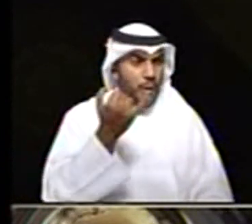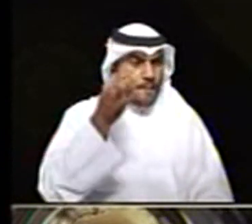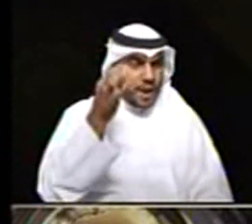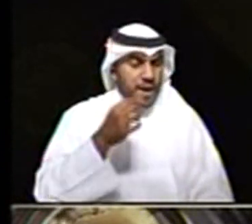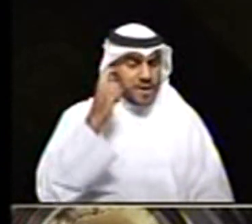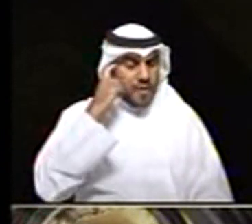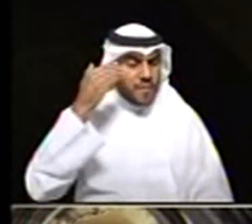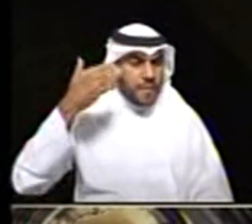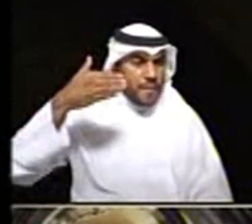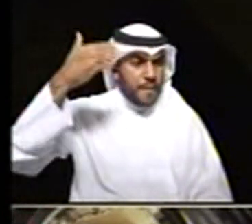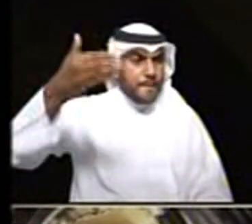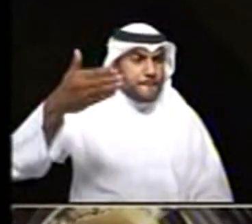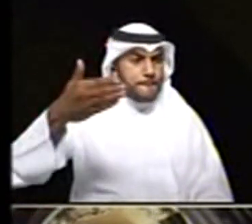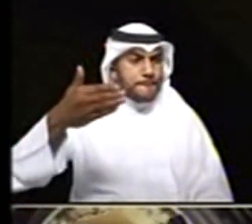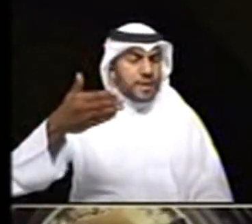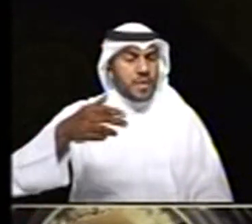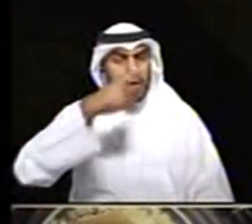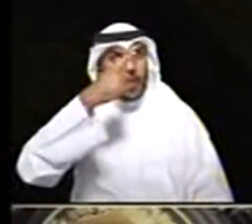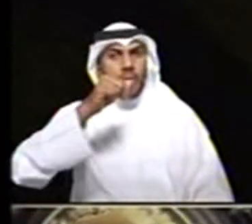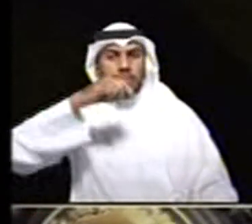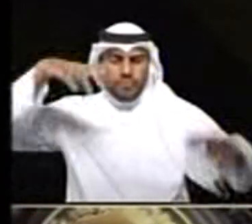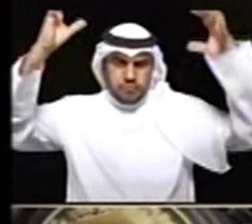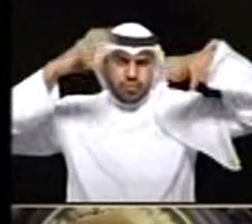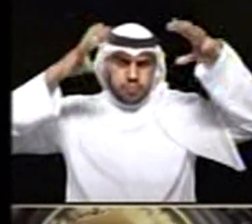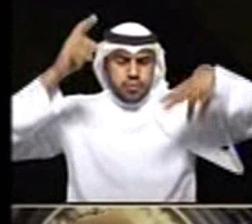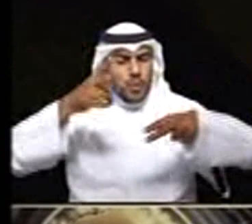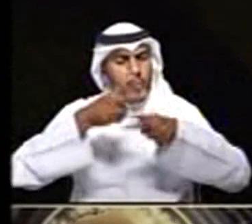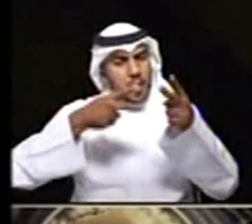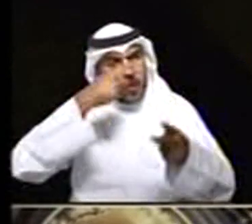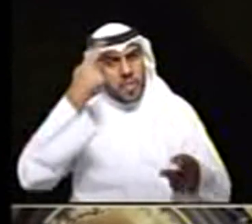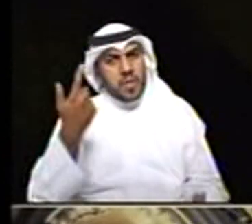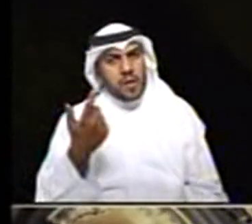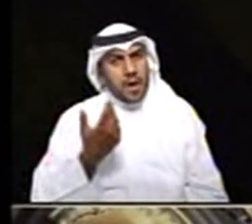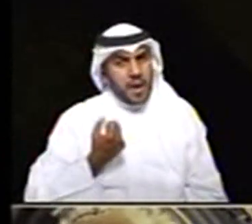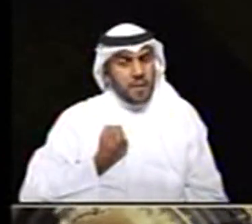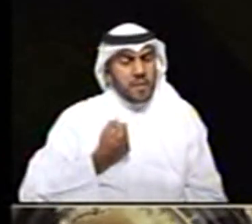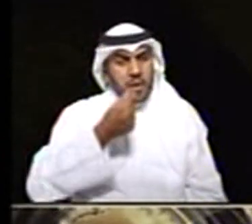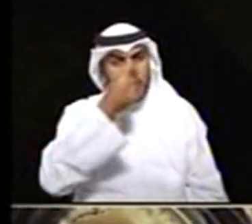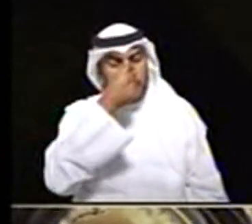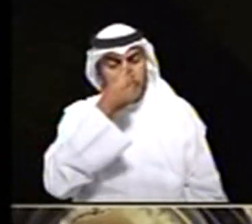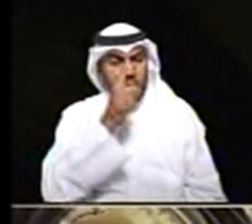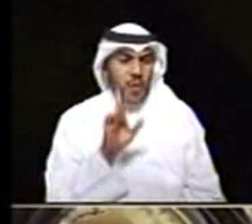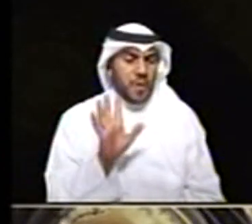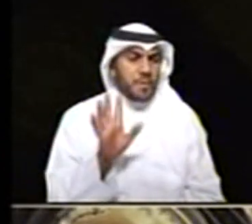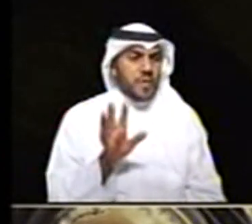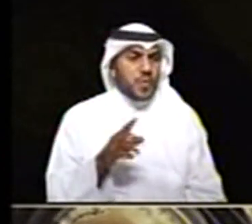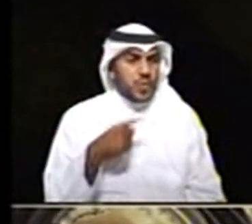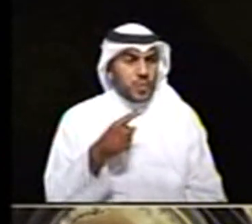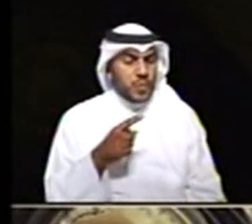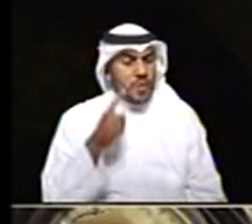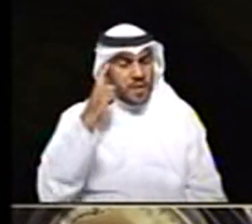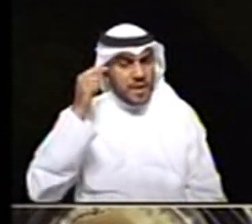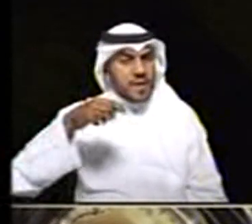لتوقع ما قد يحدث من أمطار تنزل على دولة الكويت، ولله الحمد تم وضع الخطة